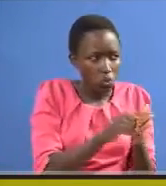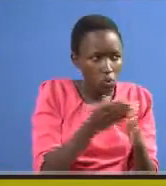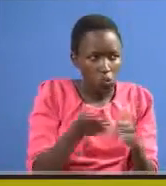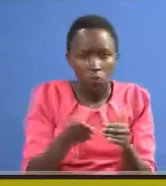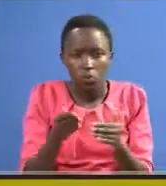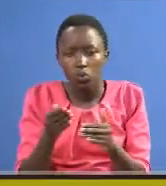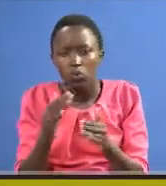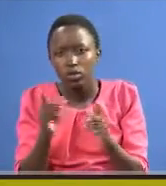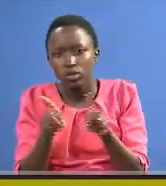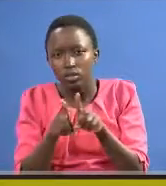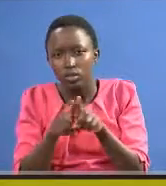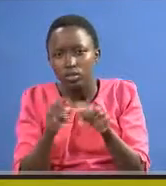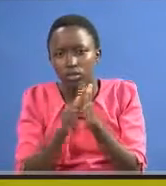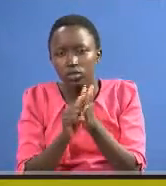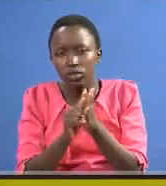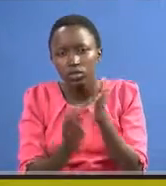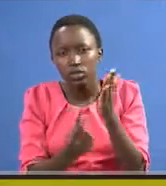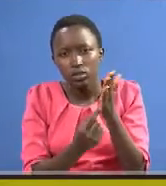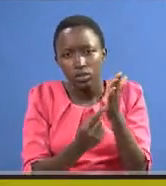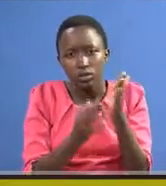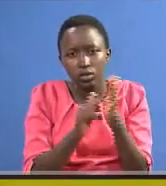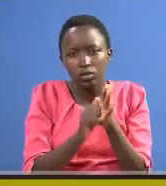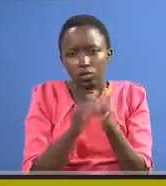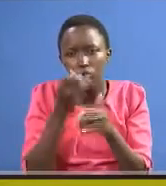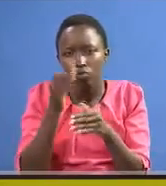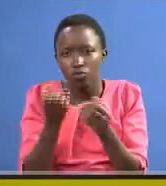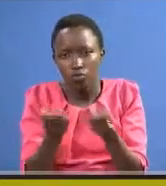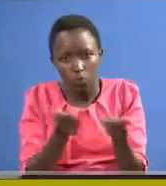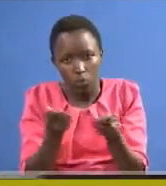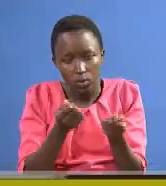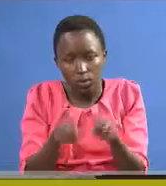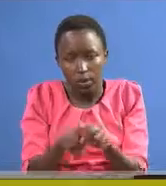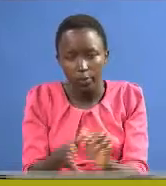wizi, kama vile vifaa vya kielektroniki au hata magari?